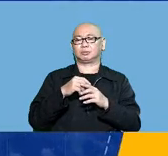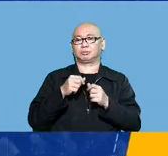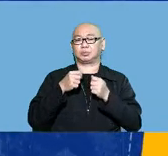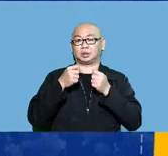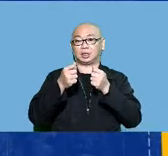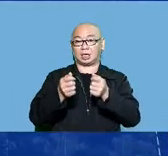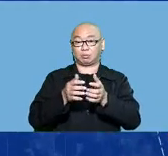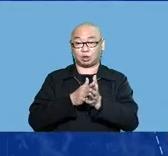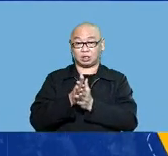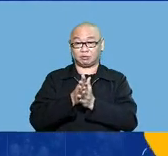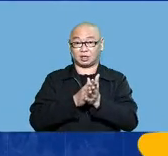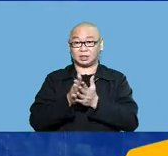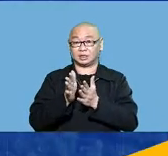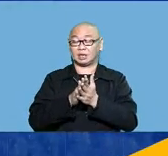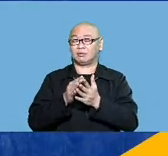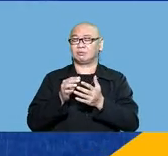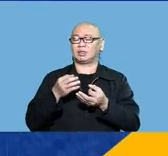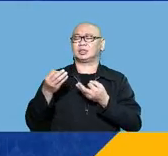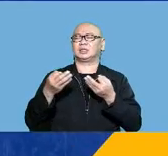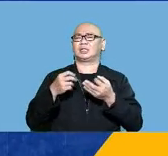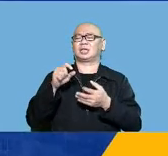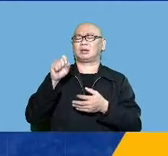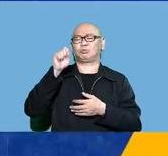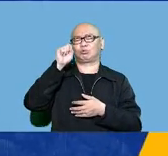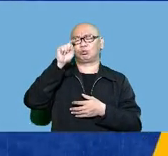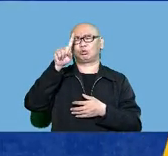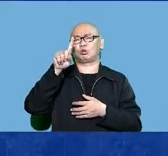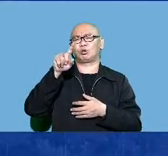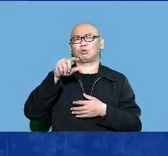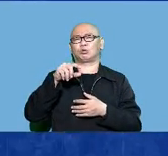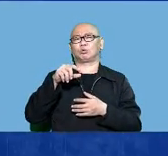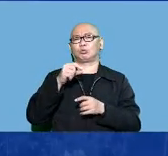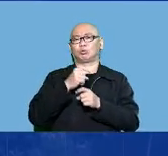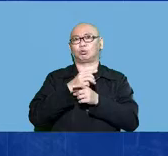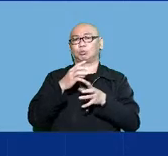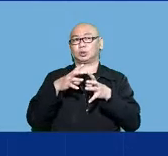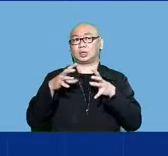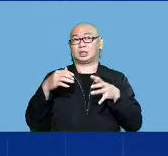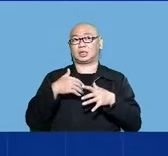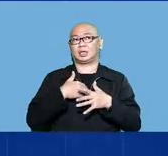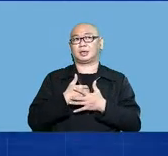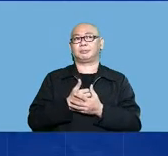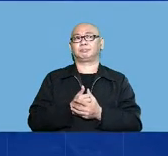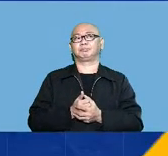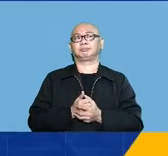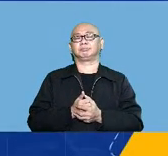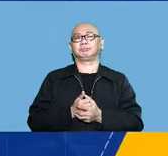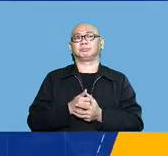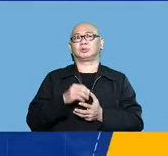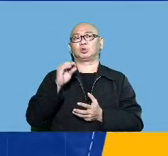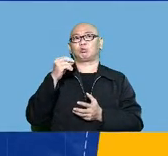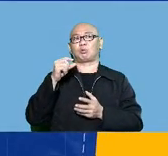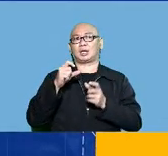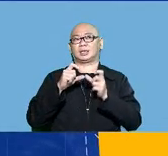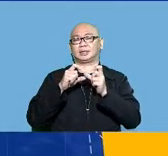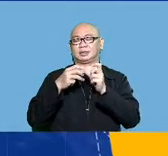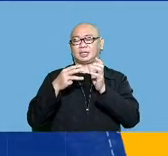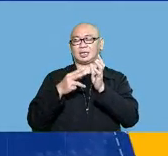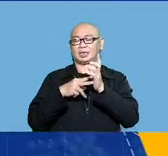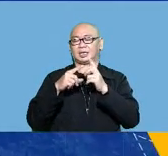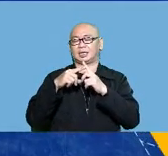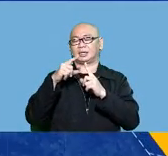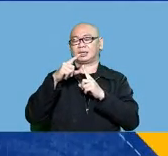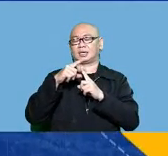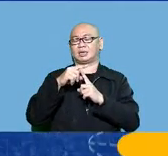motivasi dan fasilitasi dalam pengusulan guru besar saya. Ketua Senat